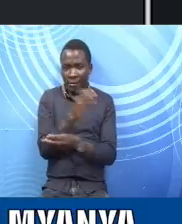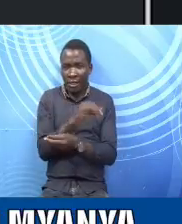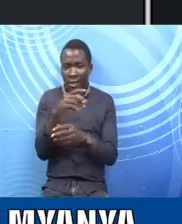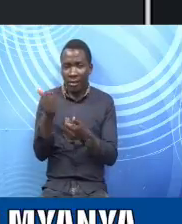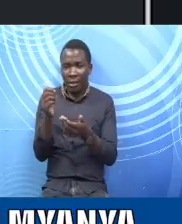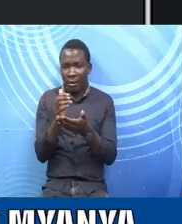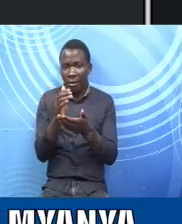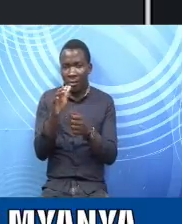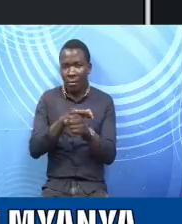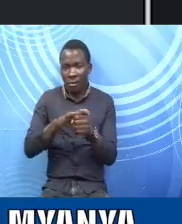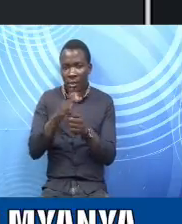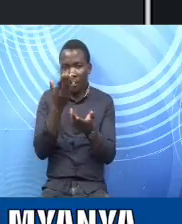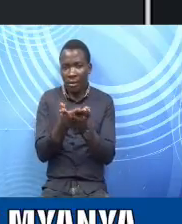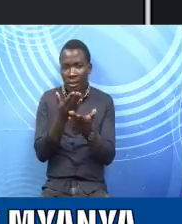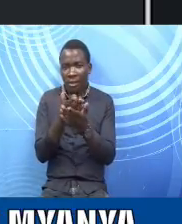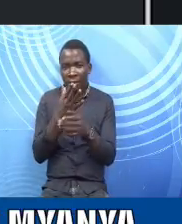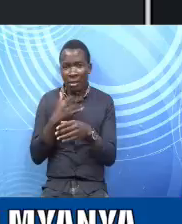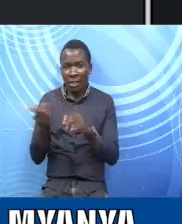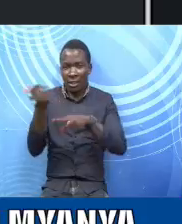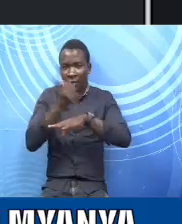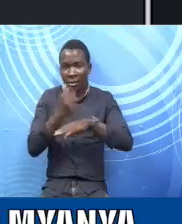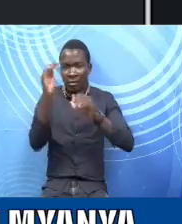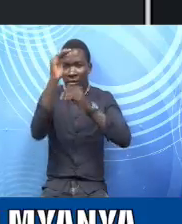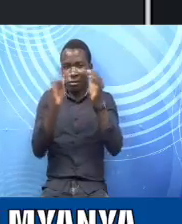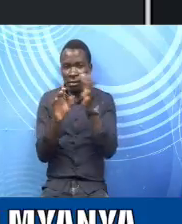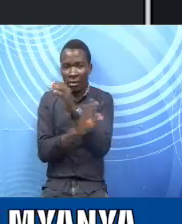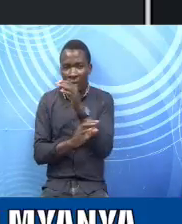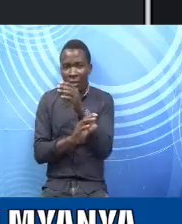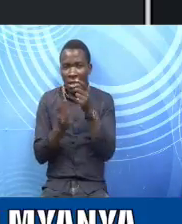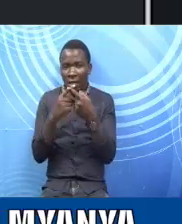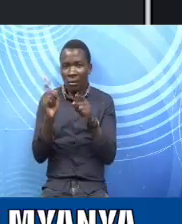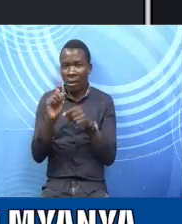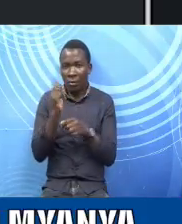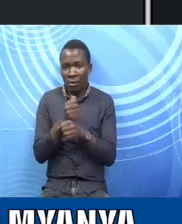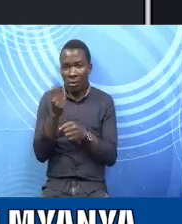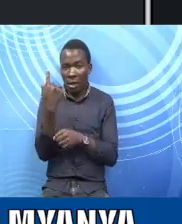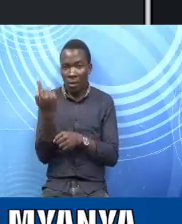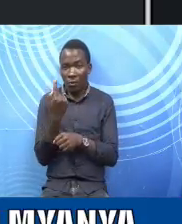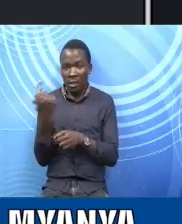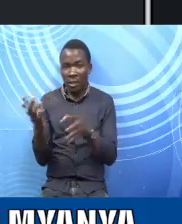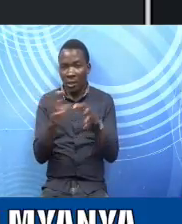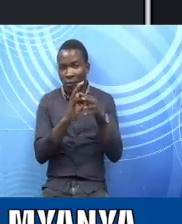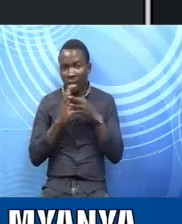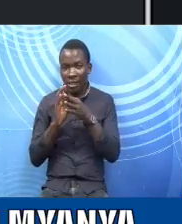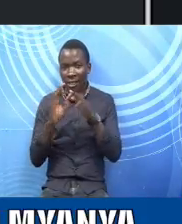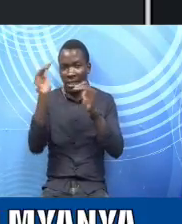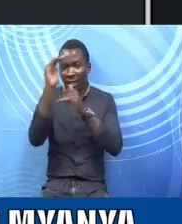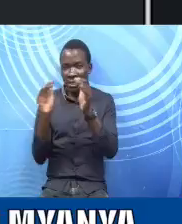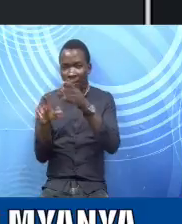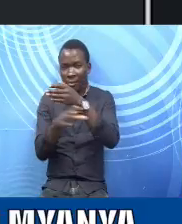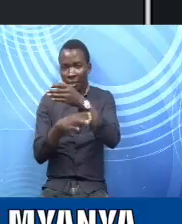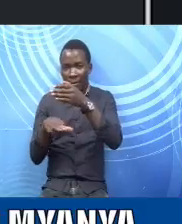ibisabwa twashatse ko biba ku rwego rw'igihugu ariko ntabwo tubikora twenyine n'ubundi dukomeza gukorana n'inzego